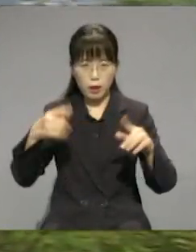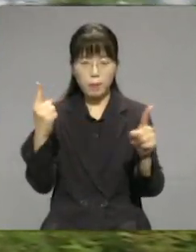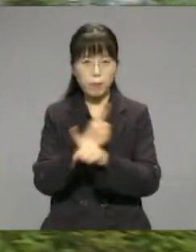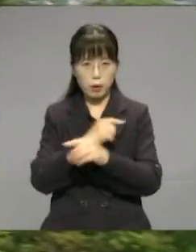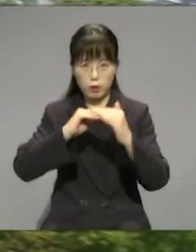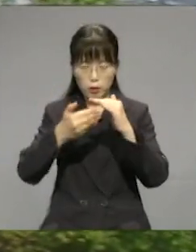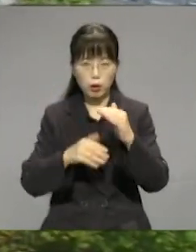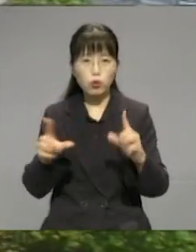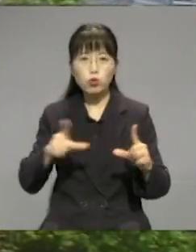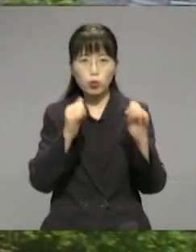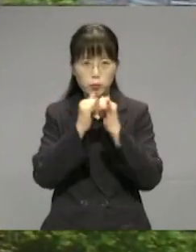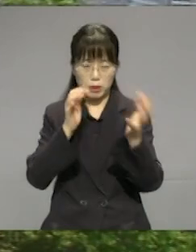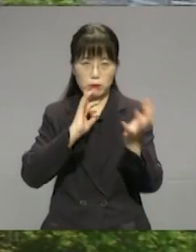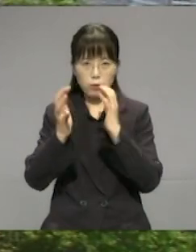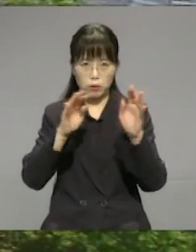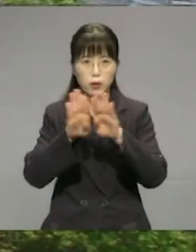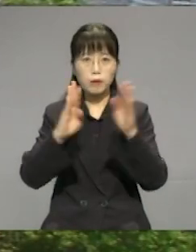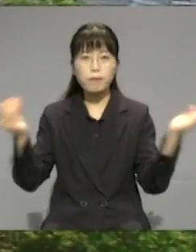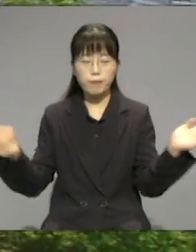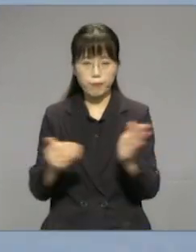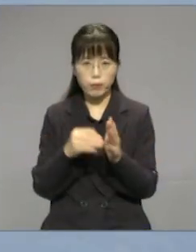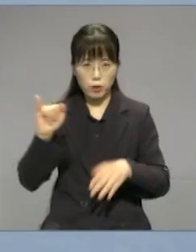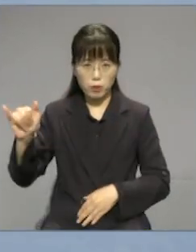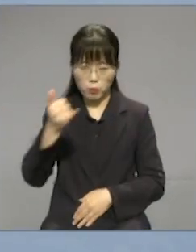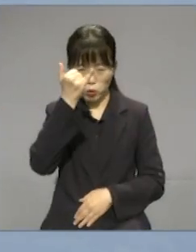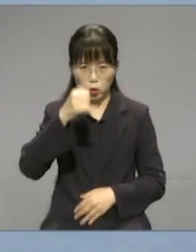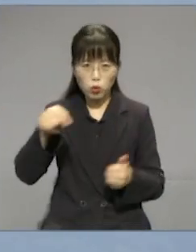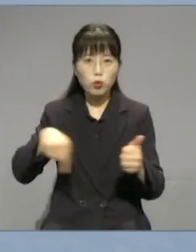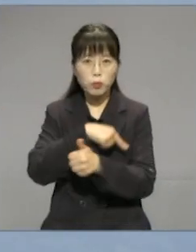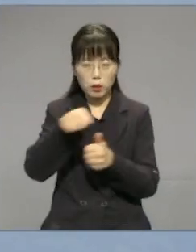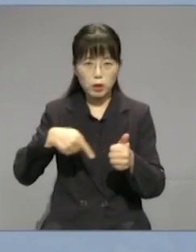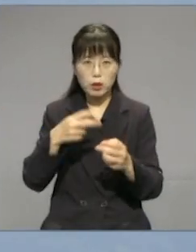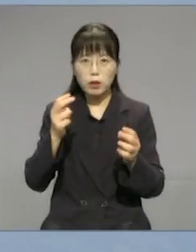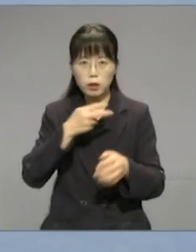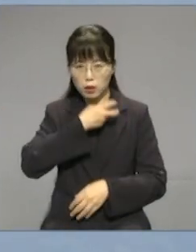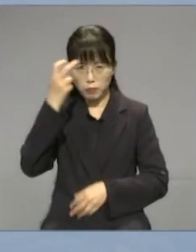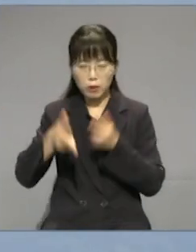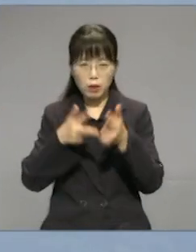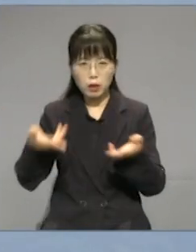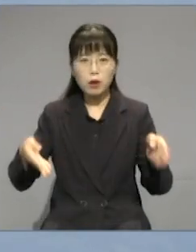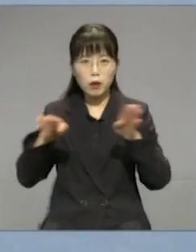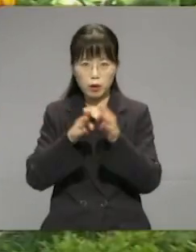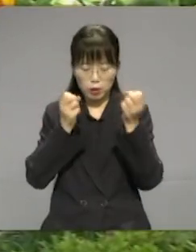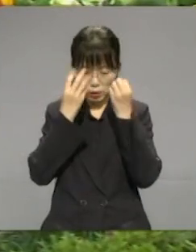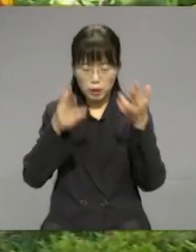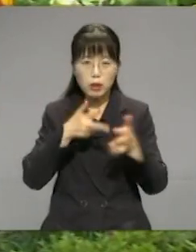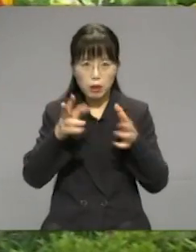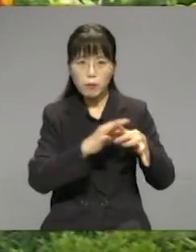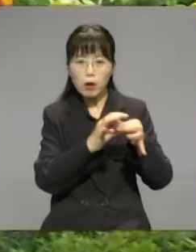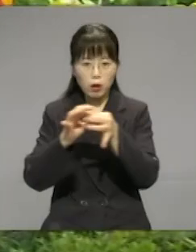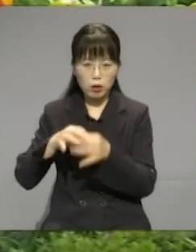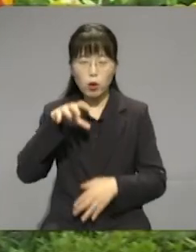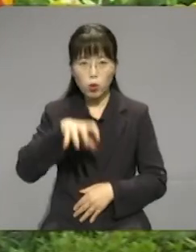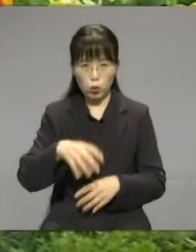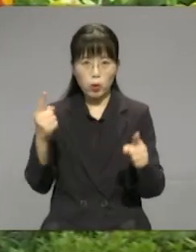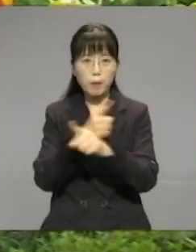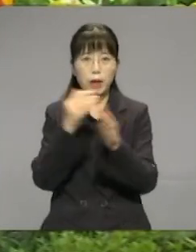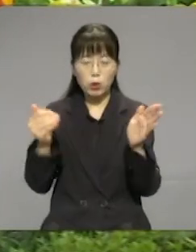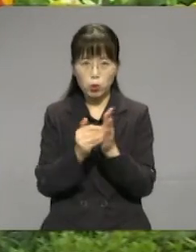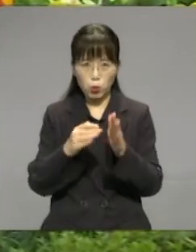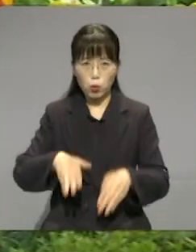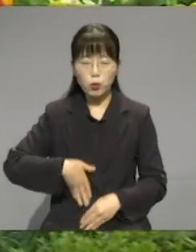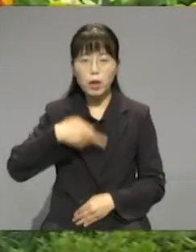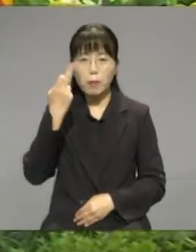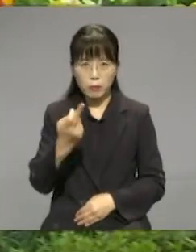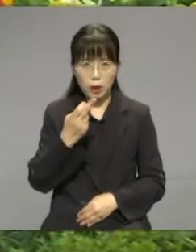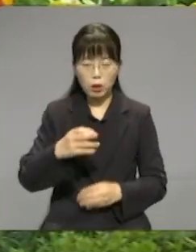변경안 주민공청회를 엽니다. 김포공항 주변은 첨단산업 클러스터와 신산업이 연계된 공간으로 전환하고